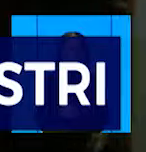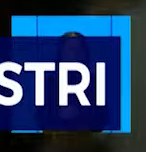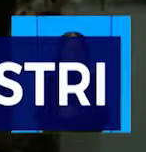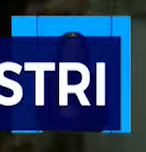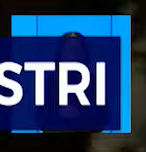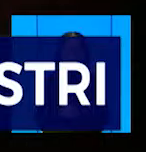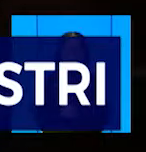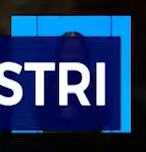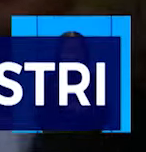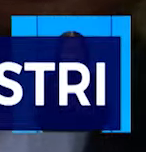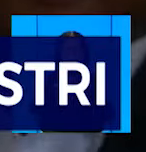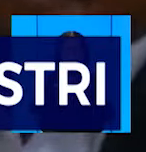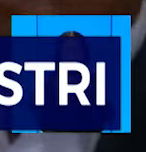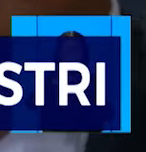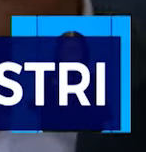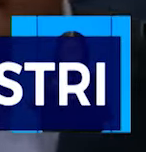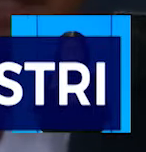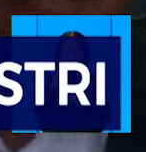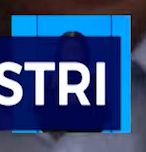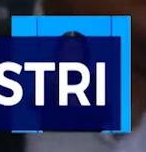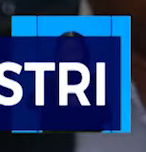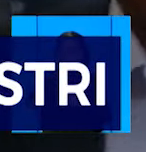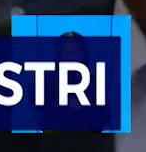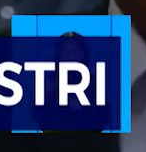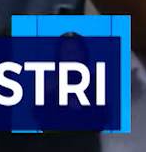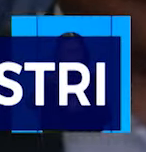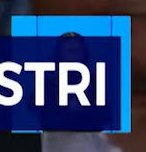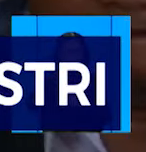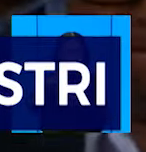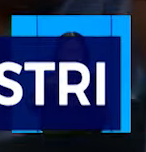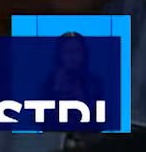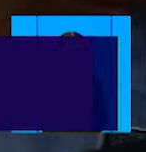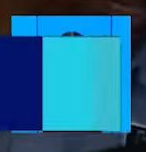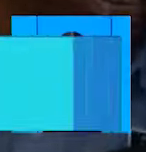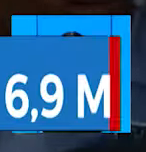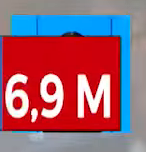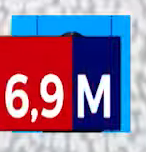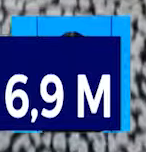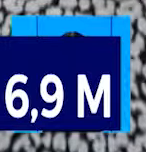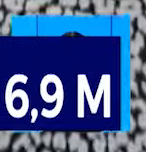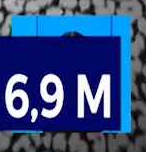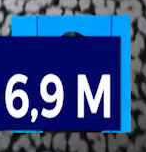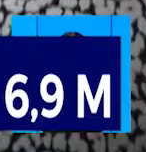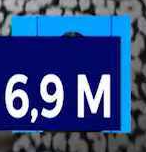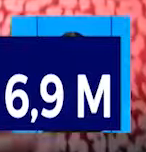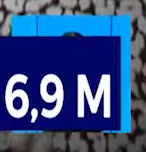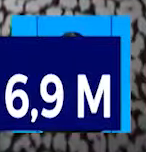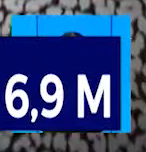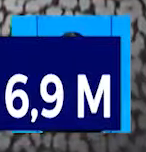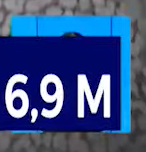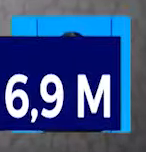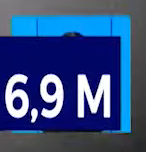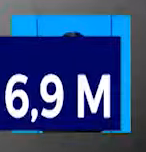Tiko Aryo Wardana, suami artis Bunga Citra Lestari, diperiksa di Polres Metro Jakarta Selatan atas dugaan kasus tindak pidana penggelapan.